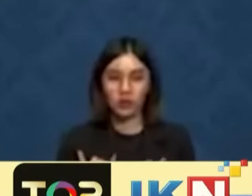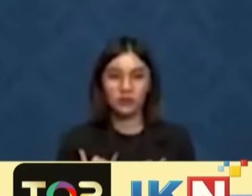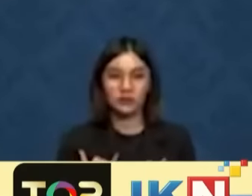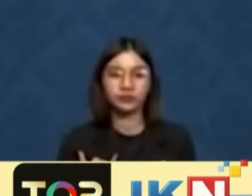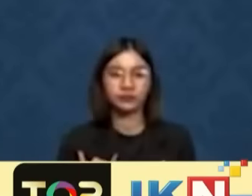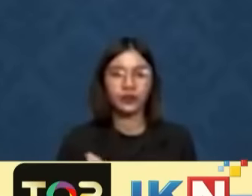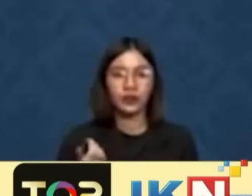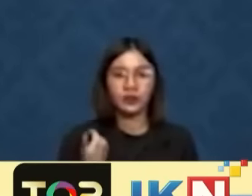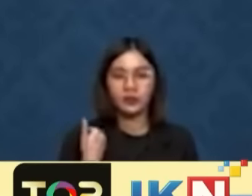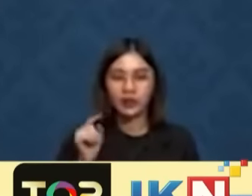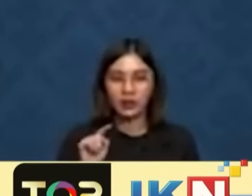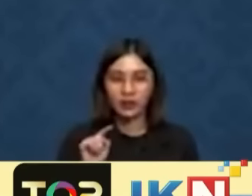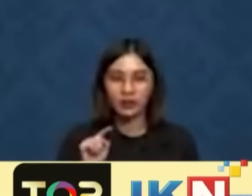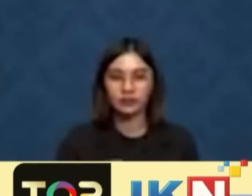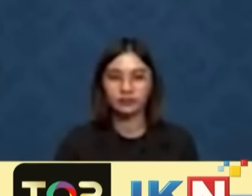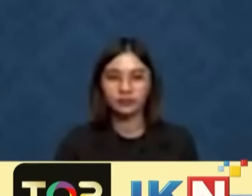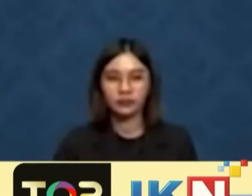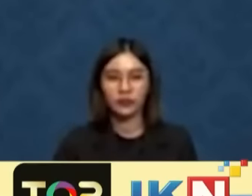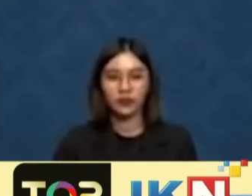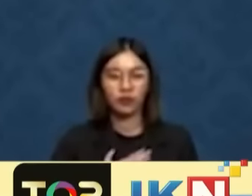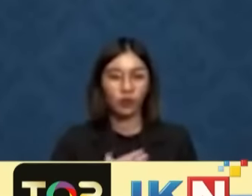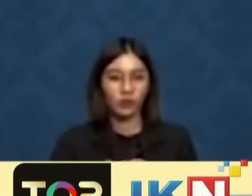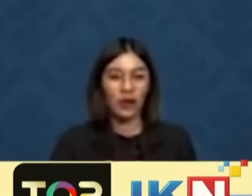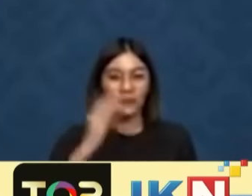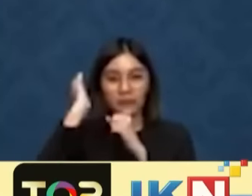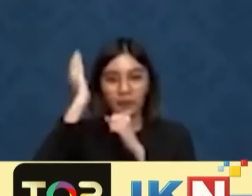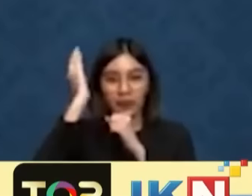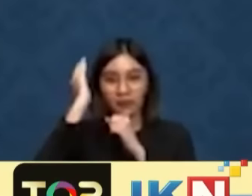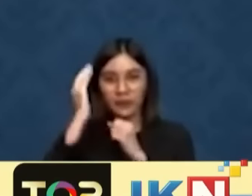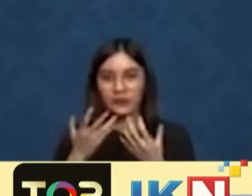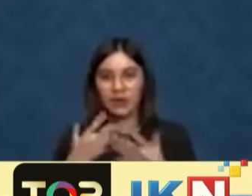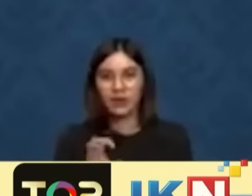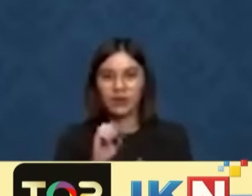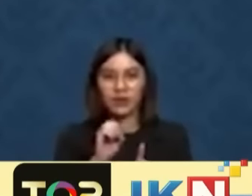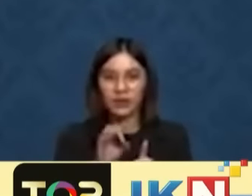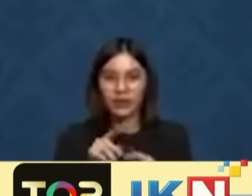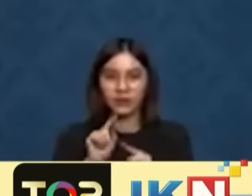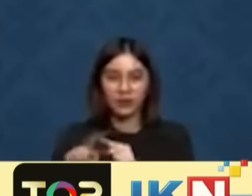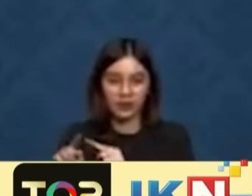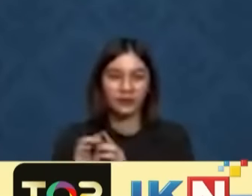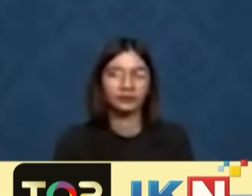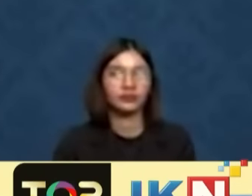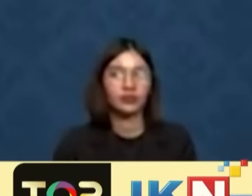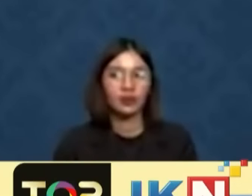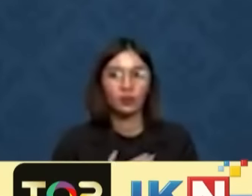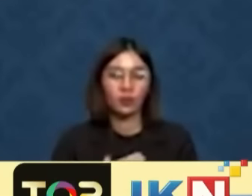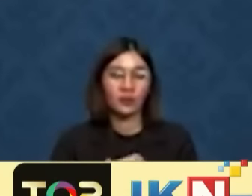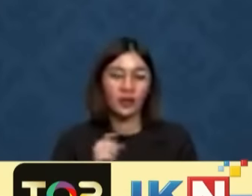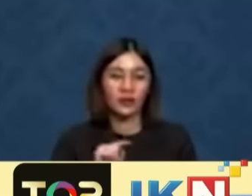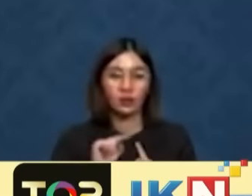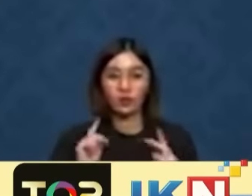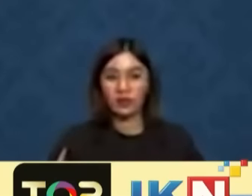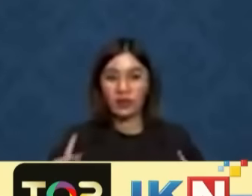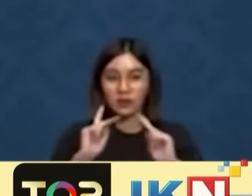มันมีสิ่งที่ผมอยากจะนำเสนอและก็เป็นข้อเสนอแนะนะครับท่านประธานผมอยากให้ทางกระทรวงการ